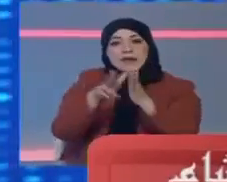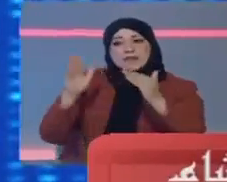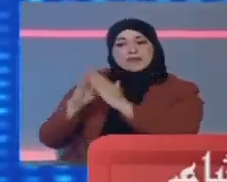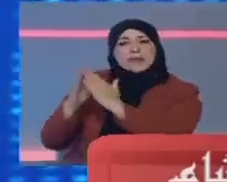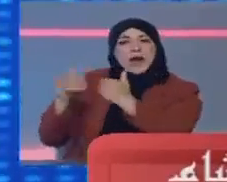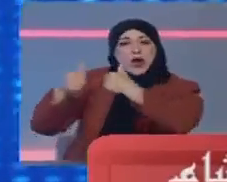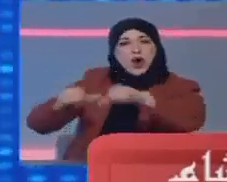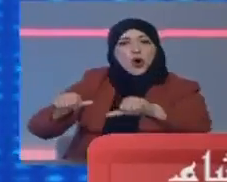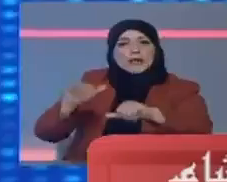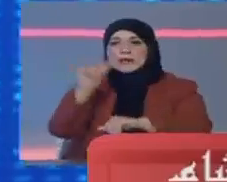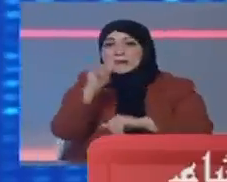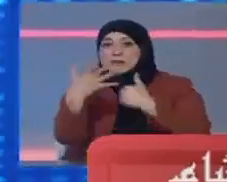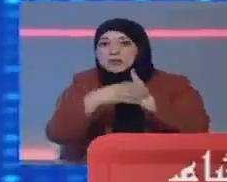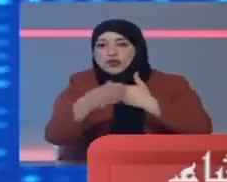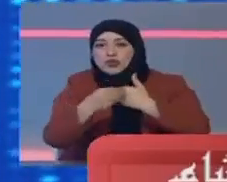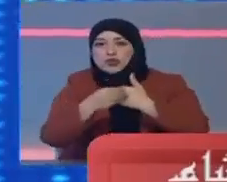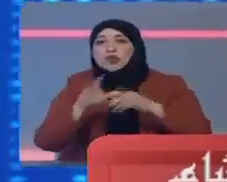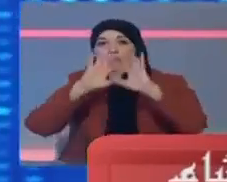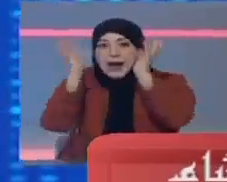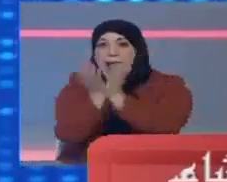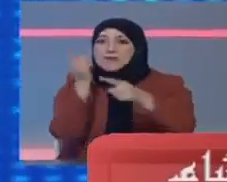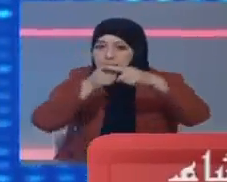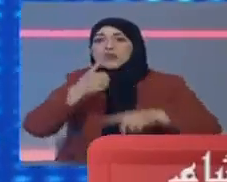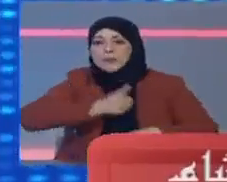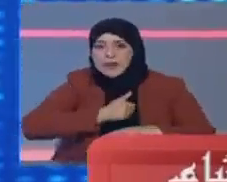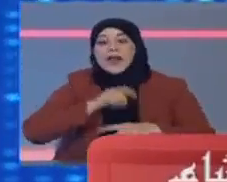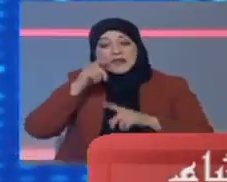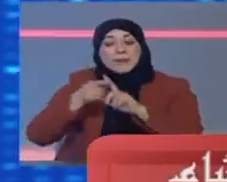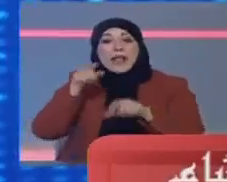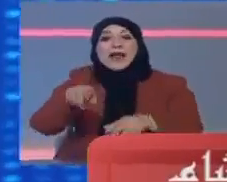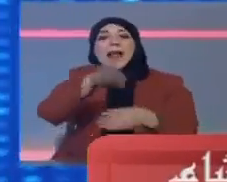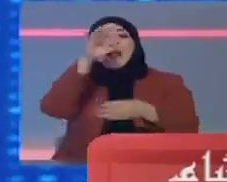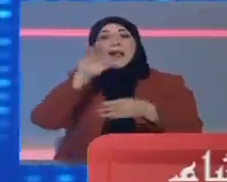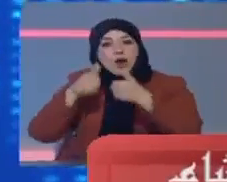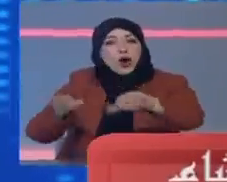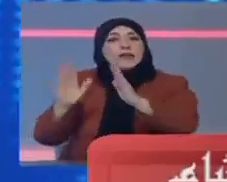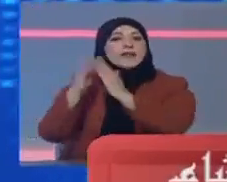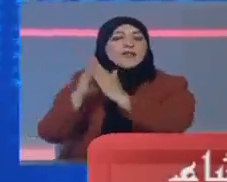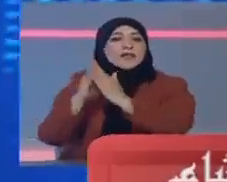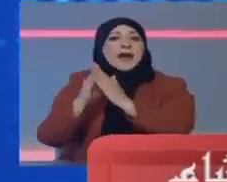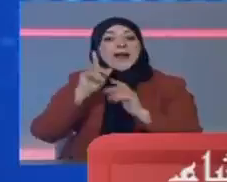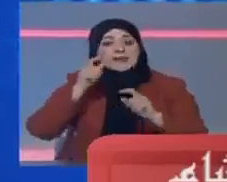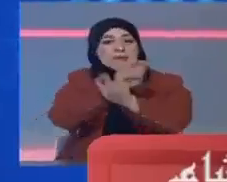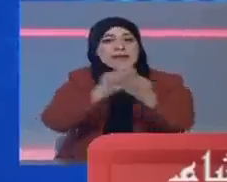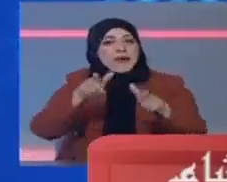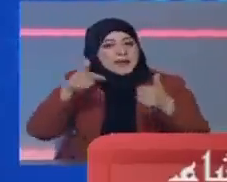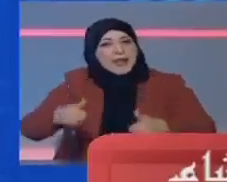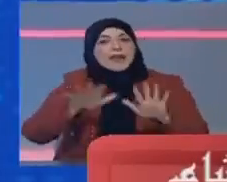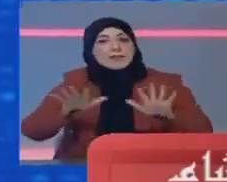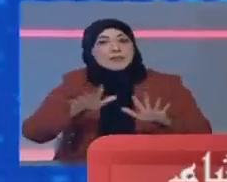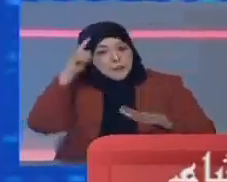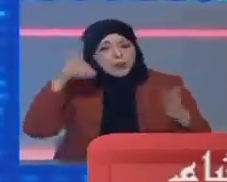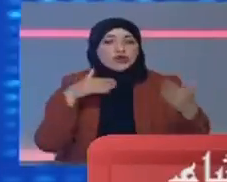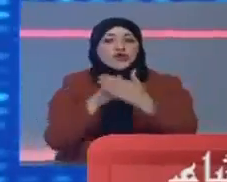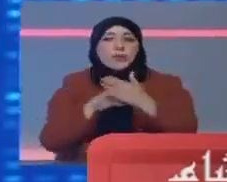الصحي الذاتي والحجر الصحي العام كاحد اهم الاجراءات الوقائيه ال واجب احترامها للحد من تفشي فيروس